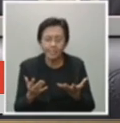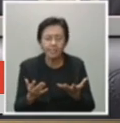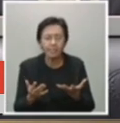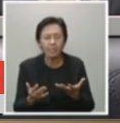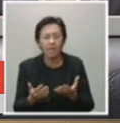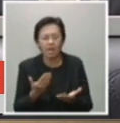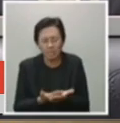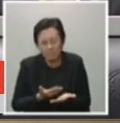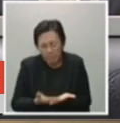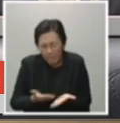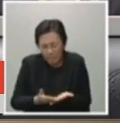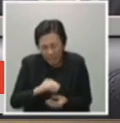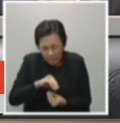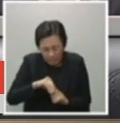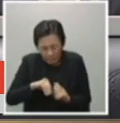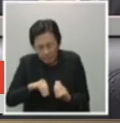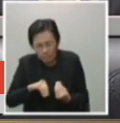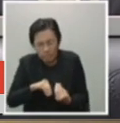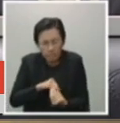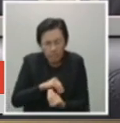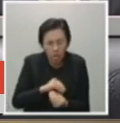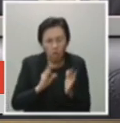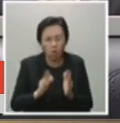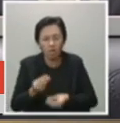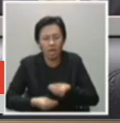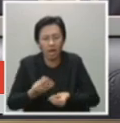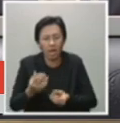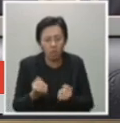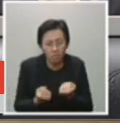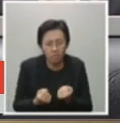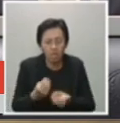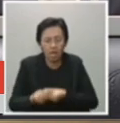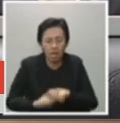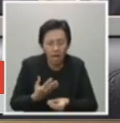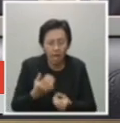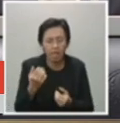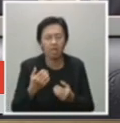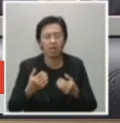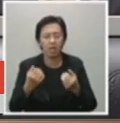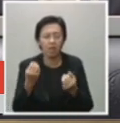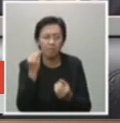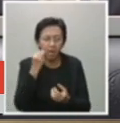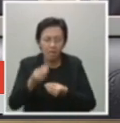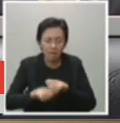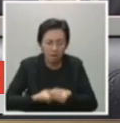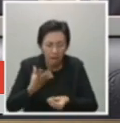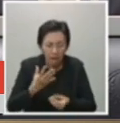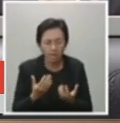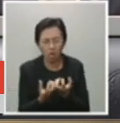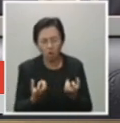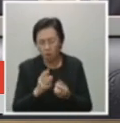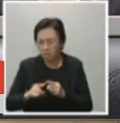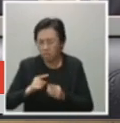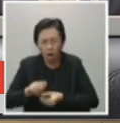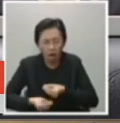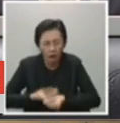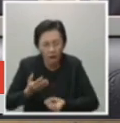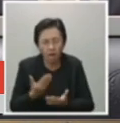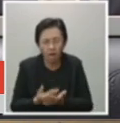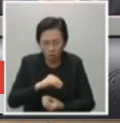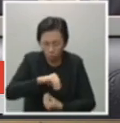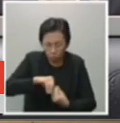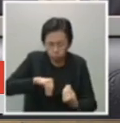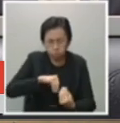กระเบียดกระเสียดประชาชนต้องขายรถขายบ้านขายเครื่องมือทำกินเพื่อที่จะหาเงินมาใช้จ่าย